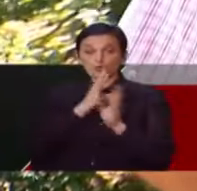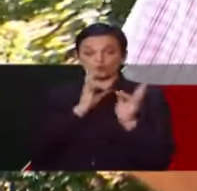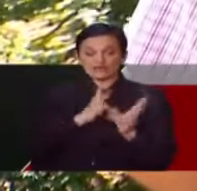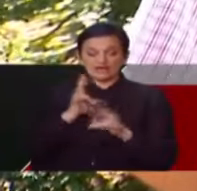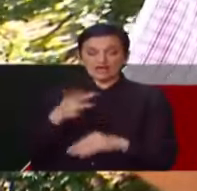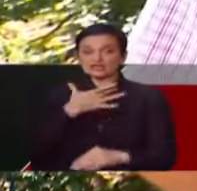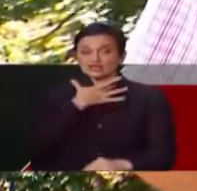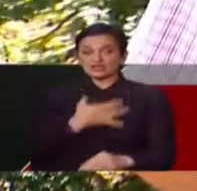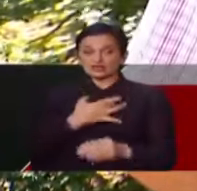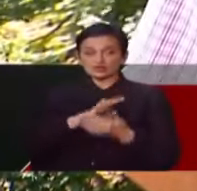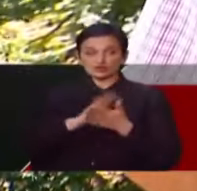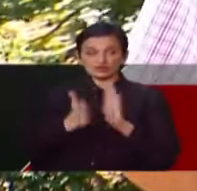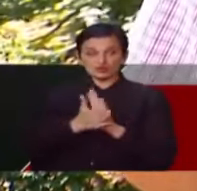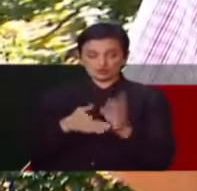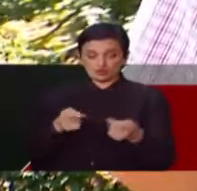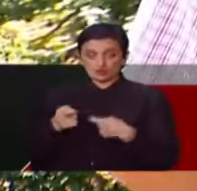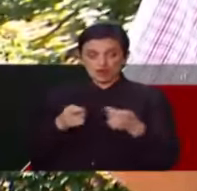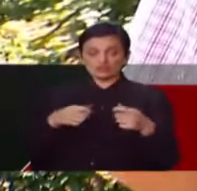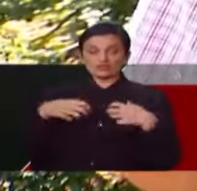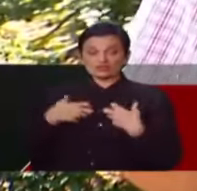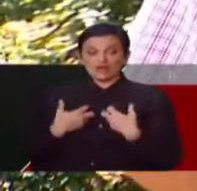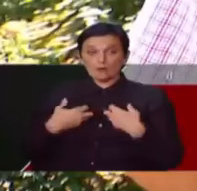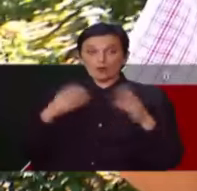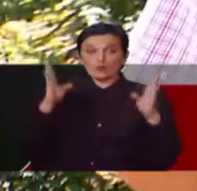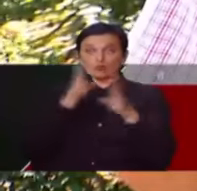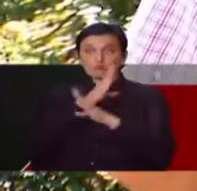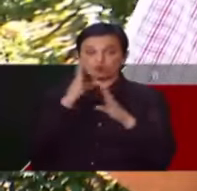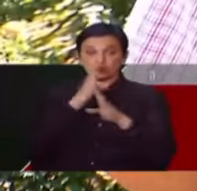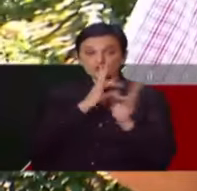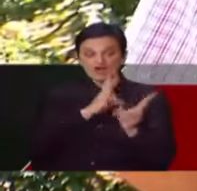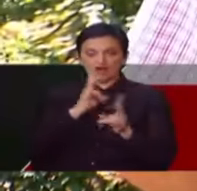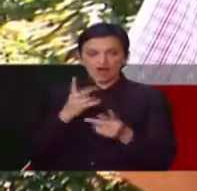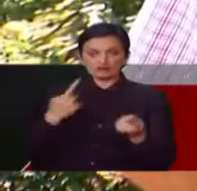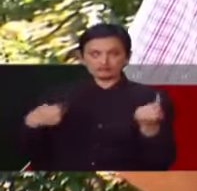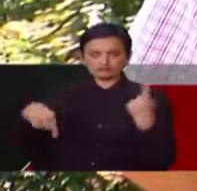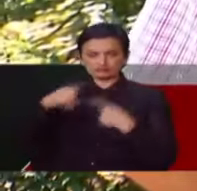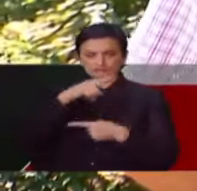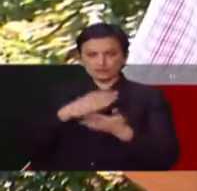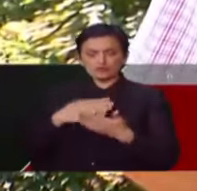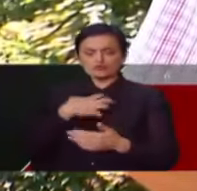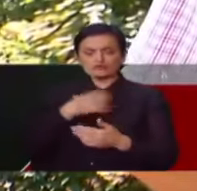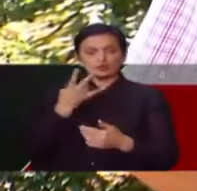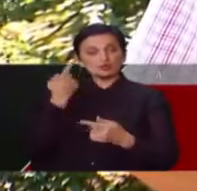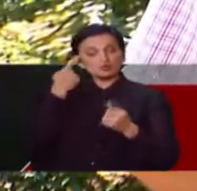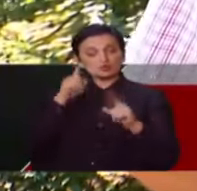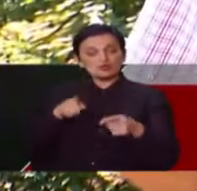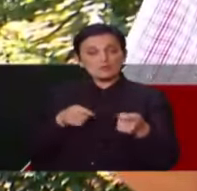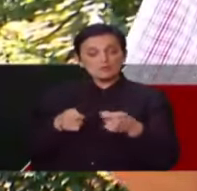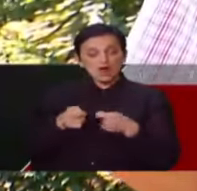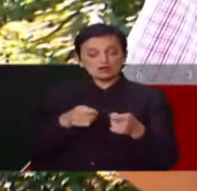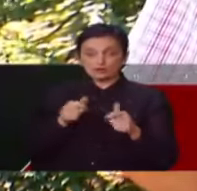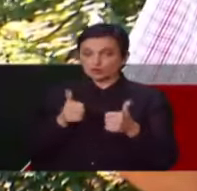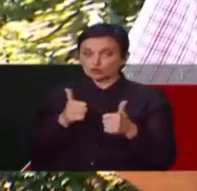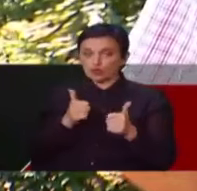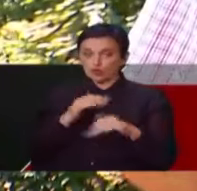კატასტროფების, კრიზისული სიტუაციების მართვა. Სამწუხაროდ, ბუნებრივი კატასტროფები ხდება ყველგან და მნიშვნელოვანია ვიცოდეთ მათი მართვა, როგორ